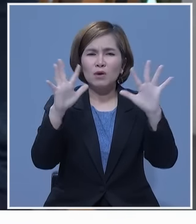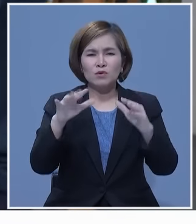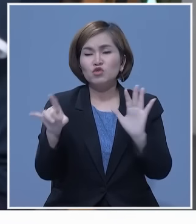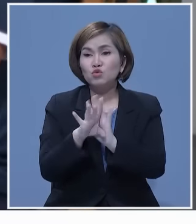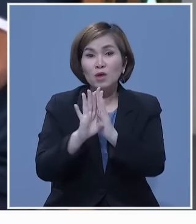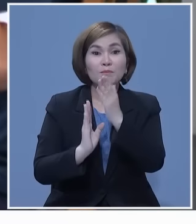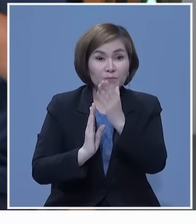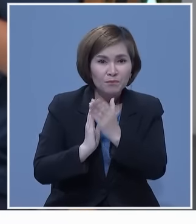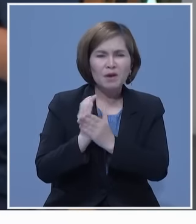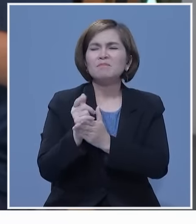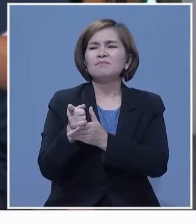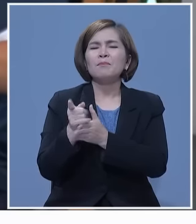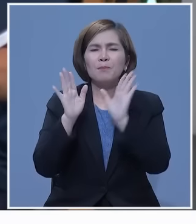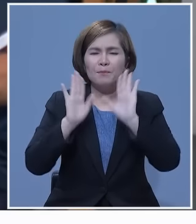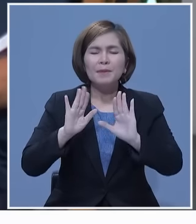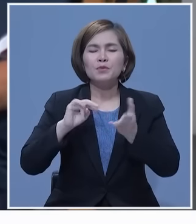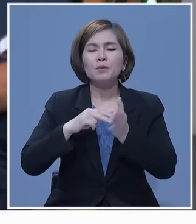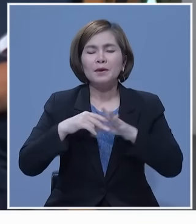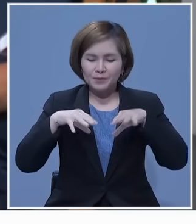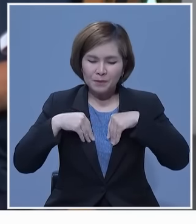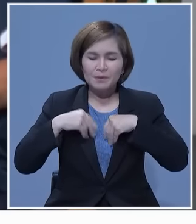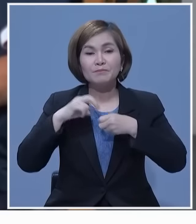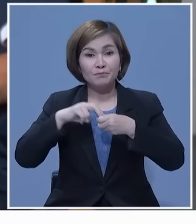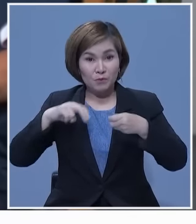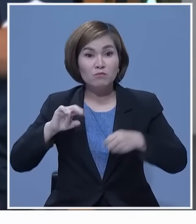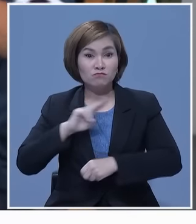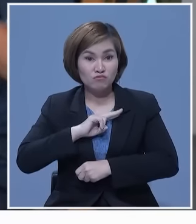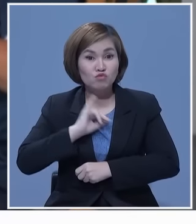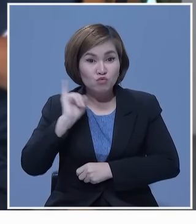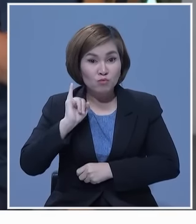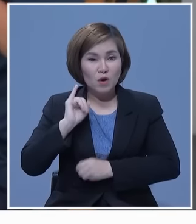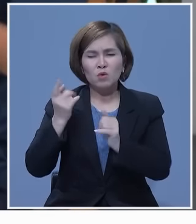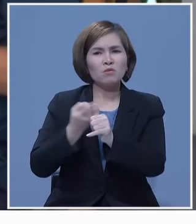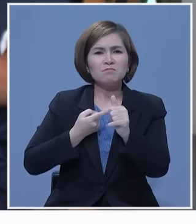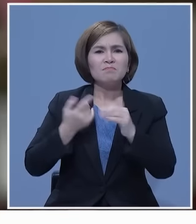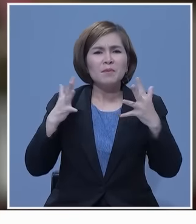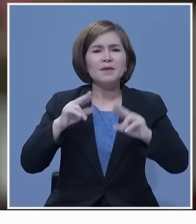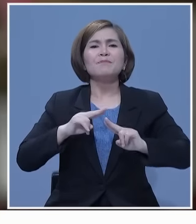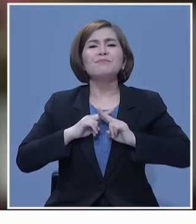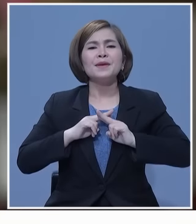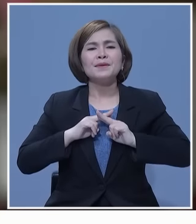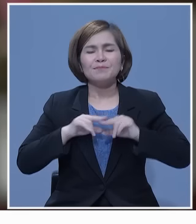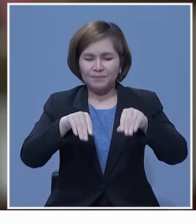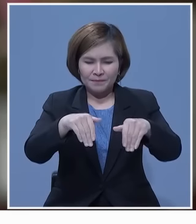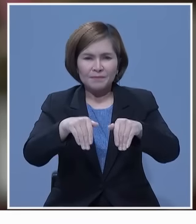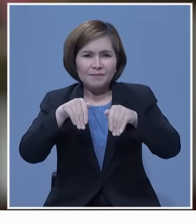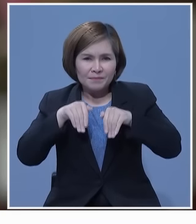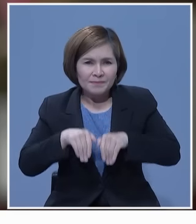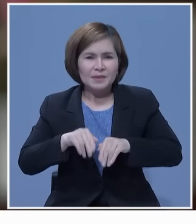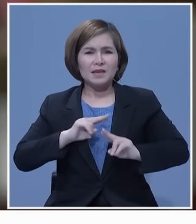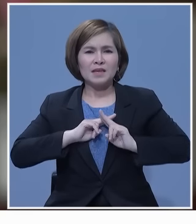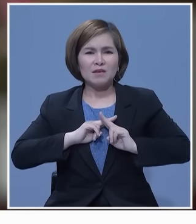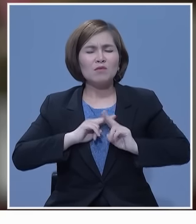ผลมันเป็นอย่างงี้ฉันเป็นฝ่ายไปเองผมก็ตัดสินใจไม่มีใครฆ่าเราเราฆ่าตัวเองรับผิดชอบต่อแนวทางของเรา